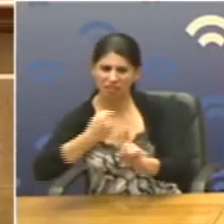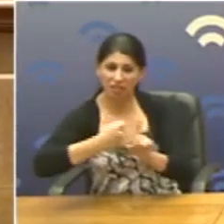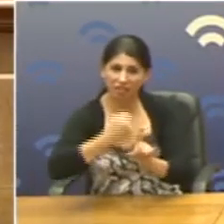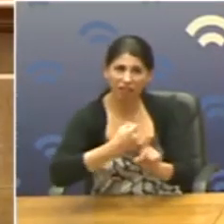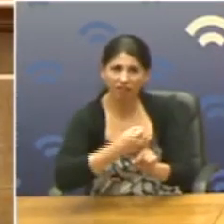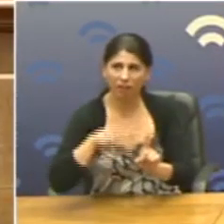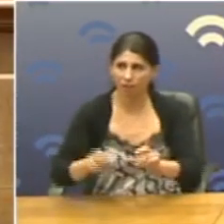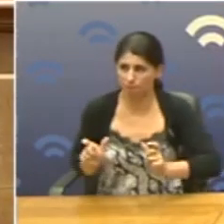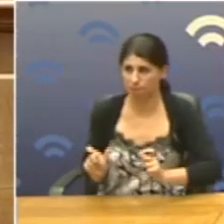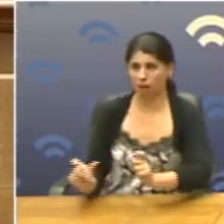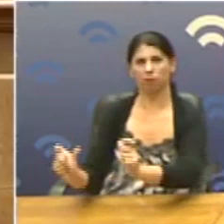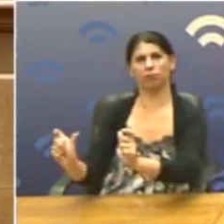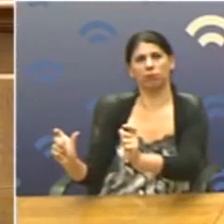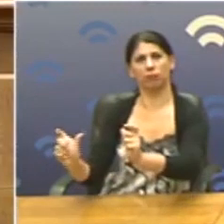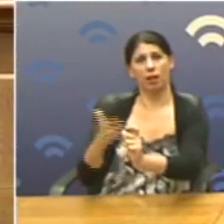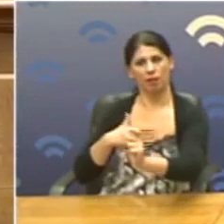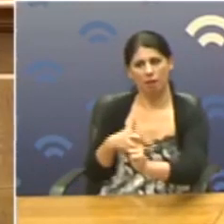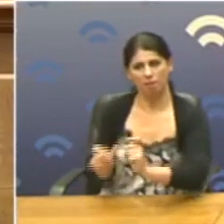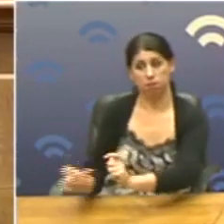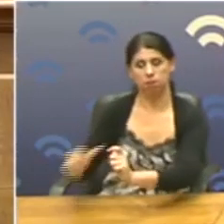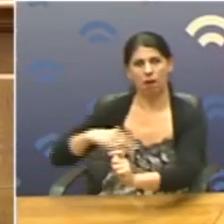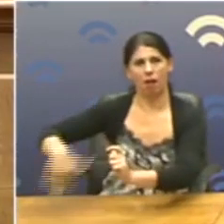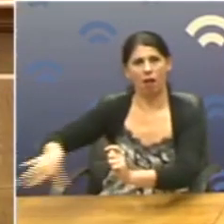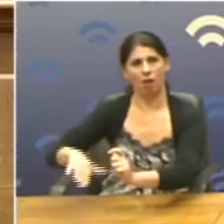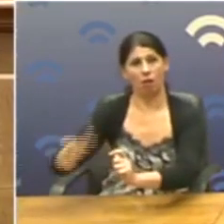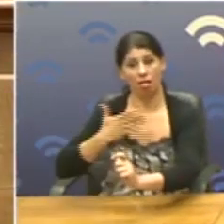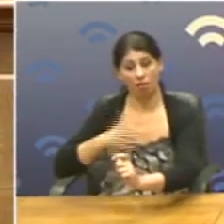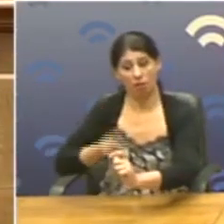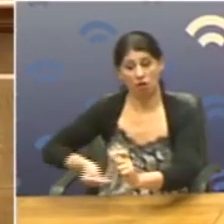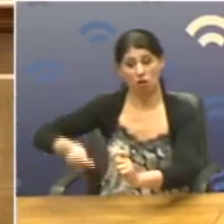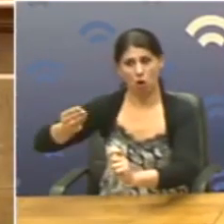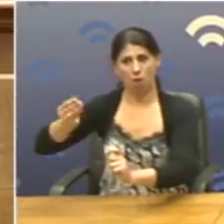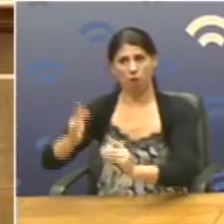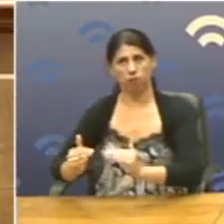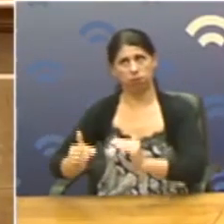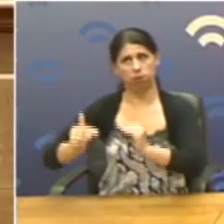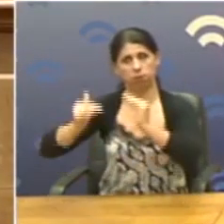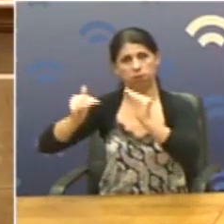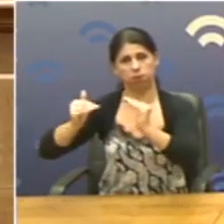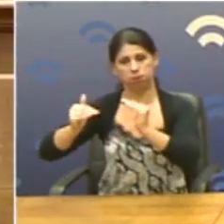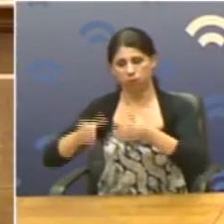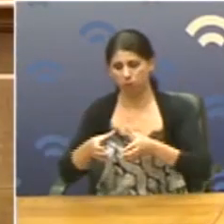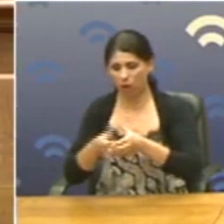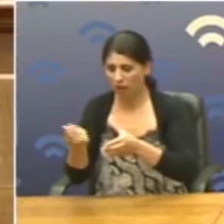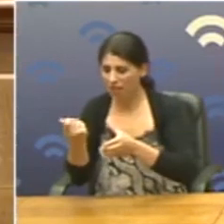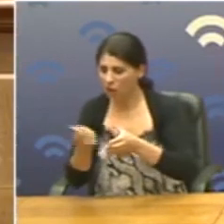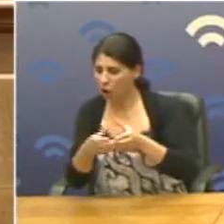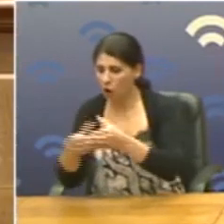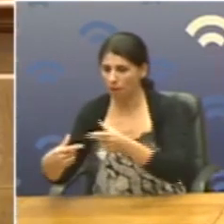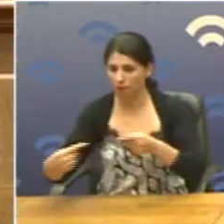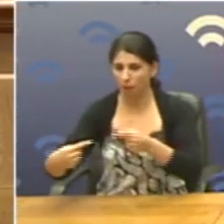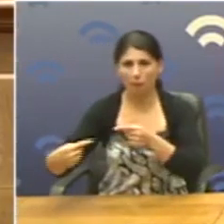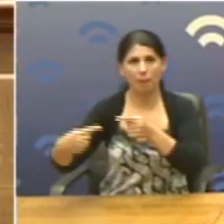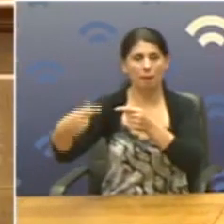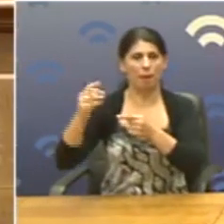σε μια ενδεχόμενη παραπέρα όξυνση της ταξικής πάλης. Η διάταξη, για παράδειγμα, για